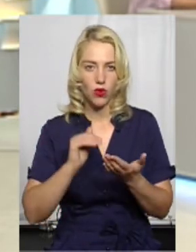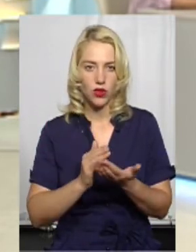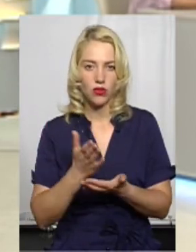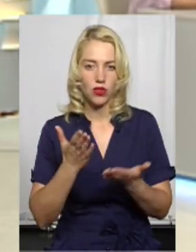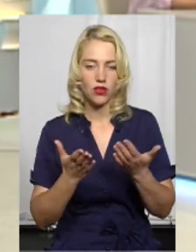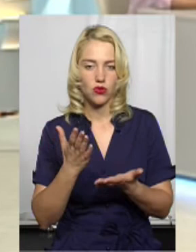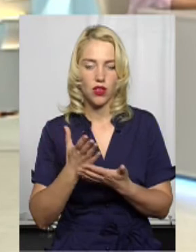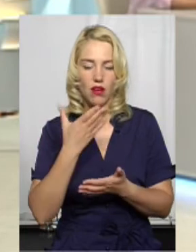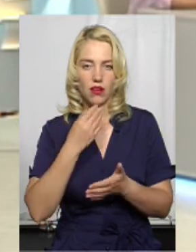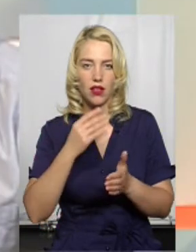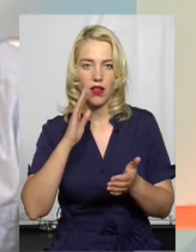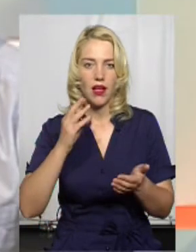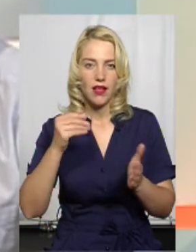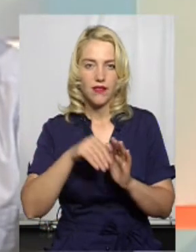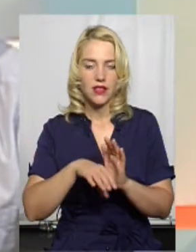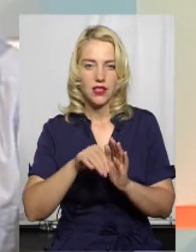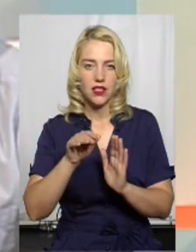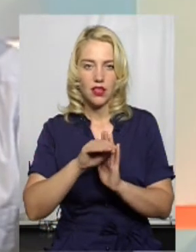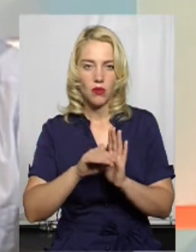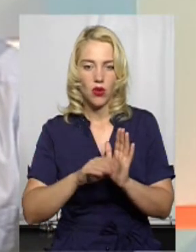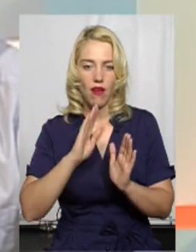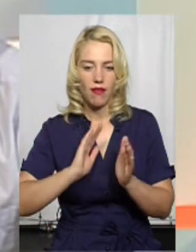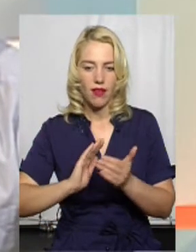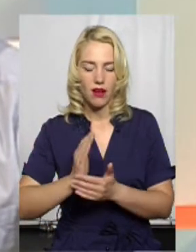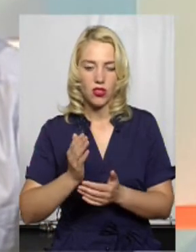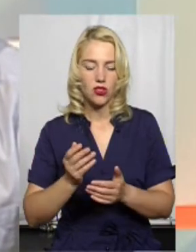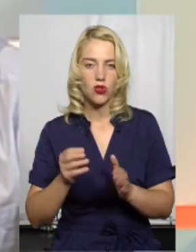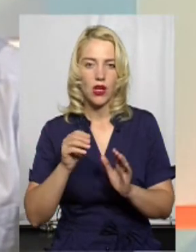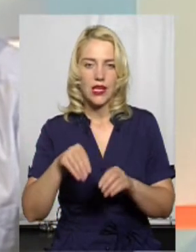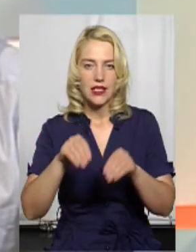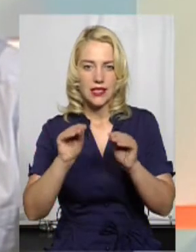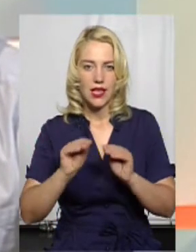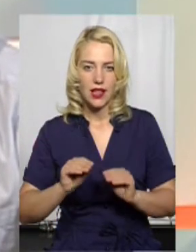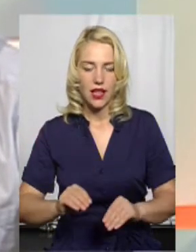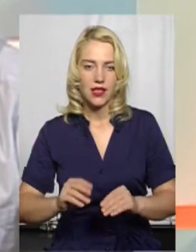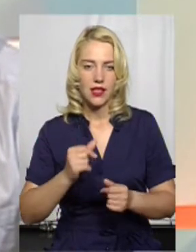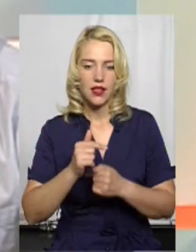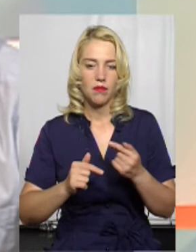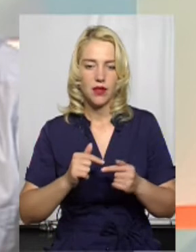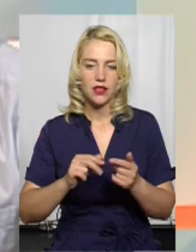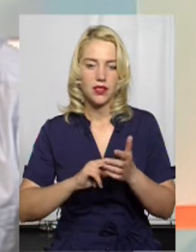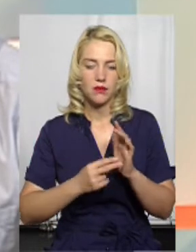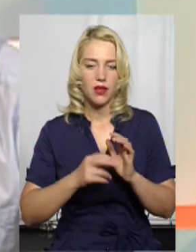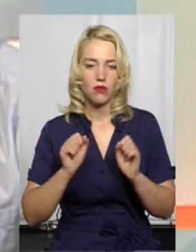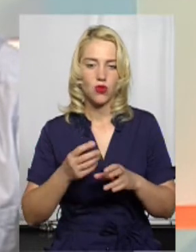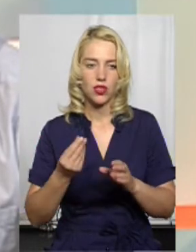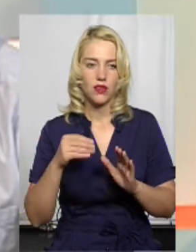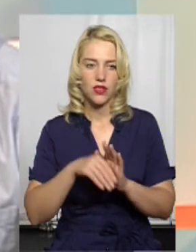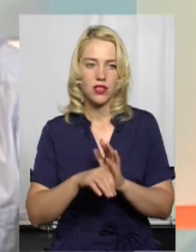хороша інвестиційна програма, є якісно складений бізнес-план, то сума інвестицій може складати від 1 до 2